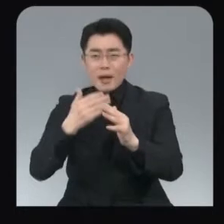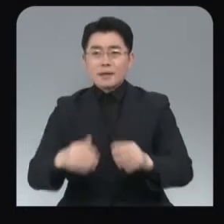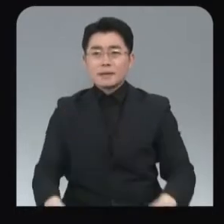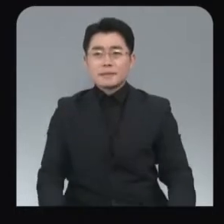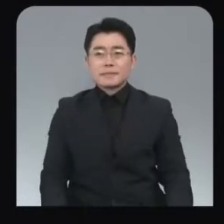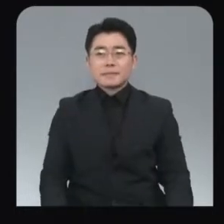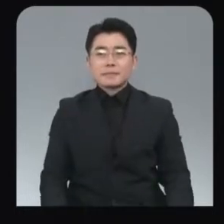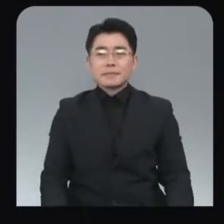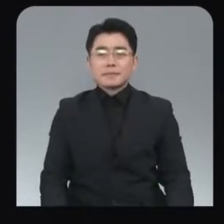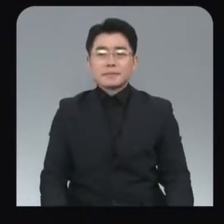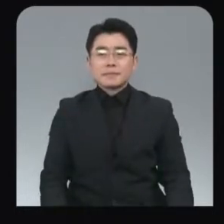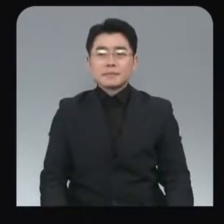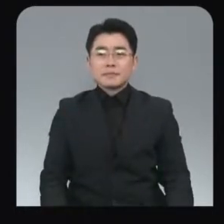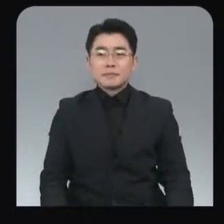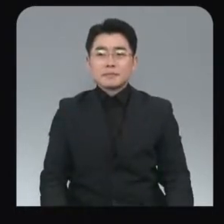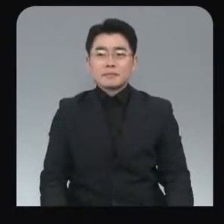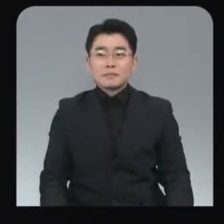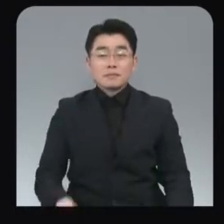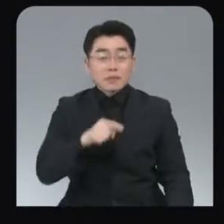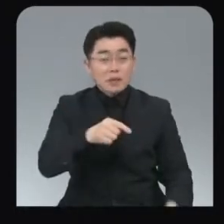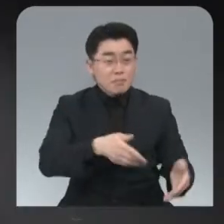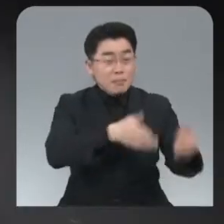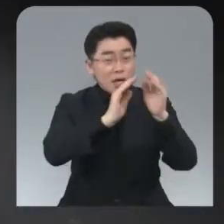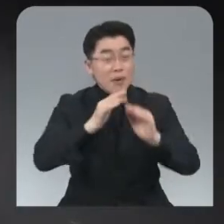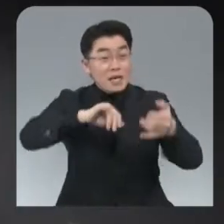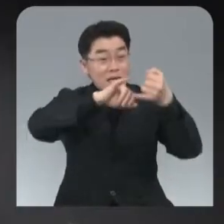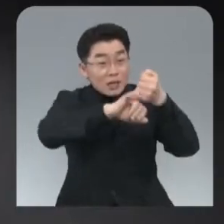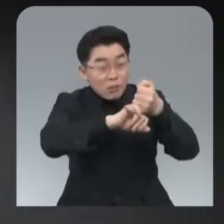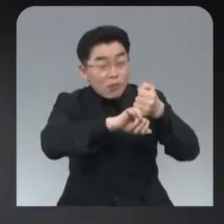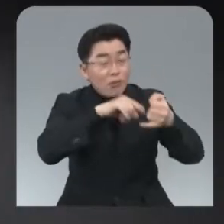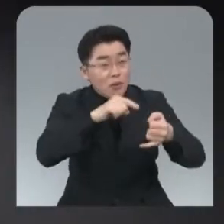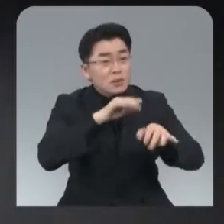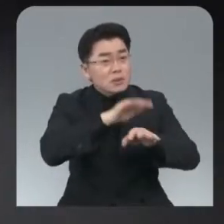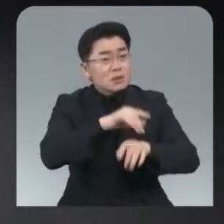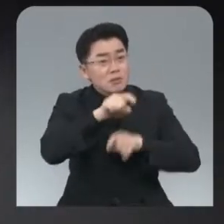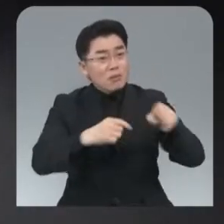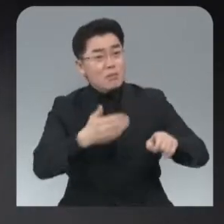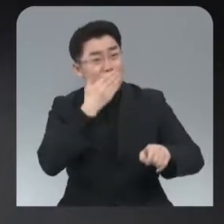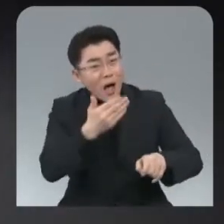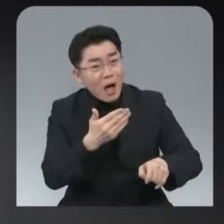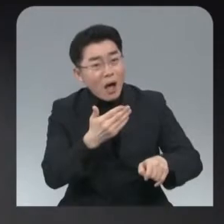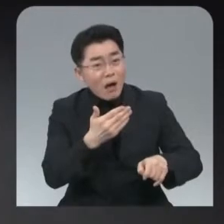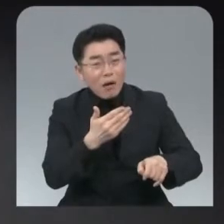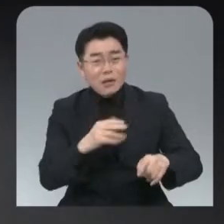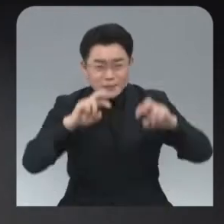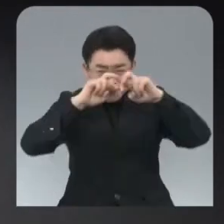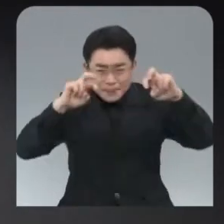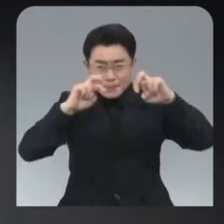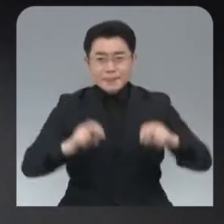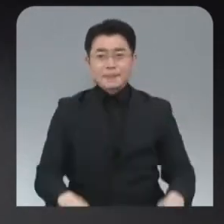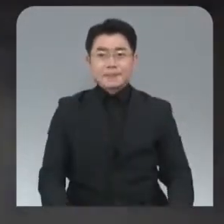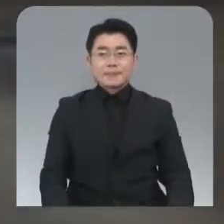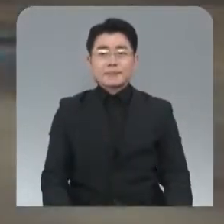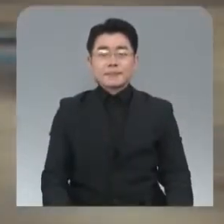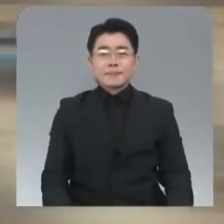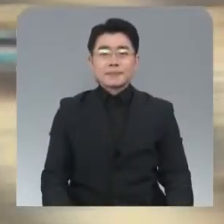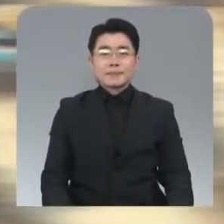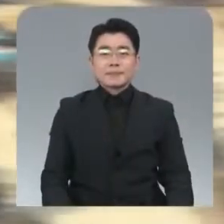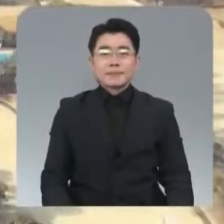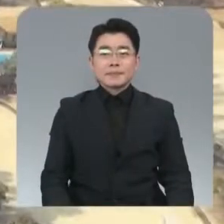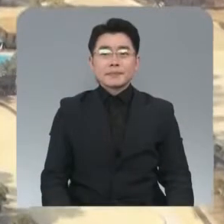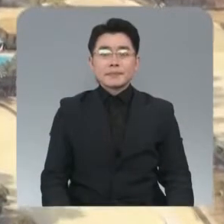합니다. 그럼 이런 공급 약속, 현실성이 있는지 짚어봅니다.